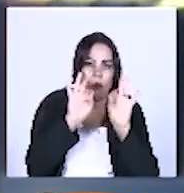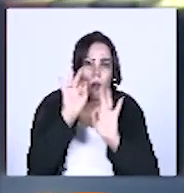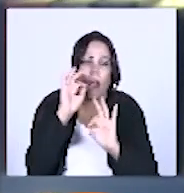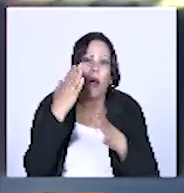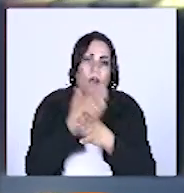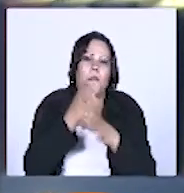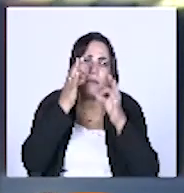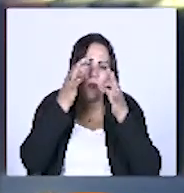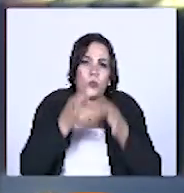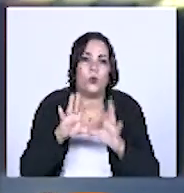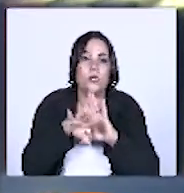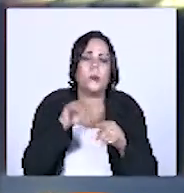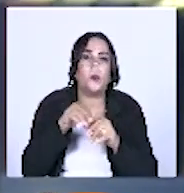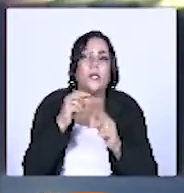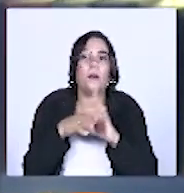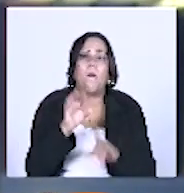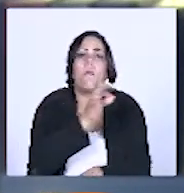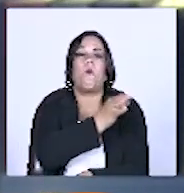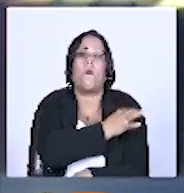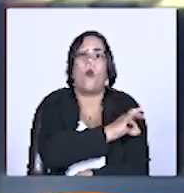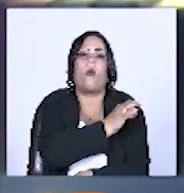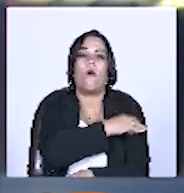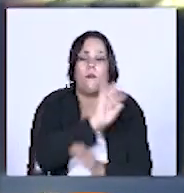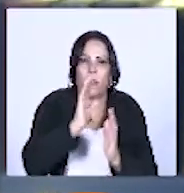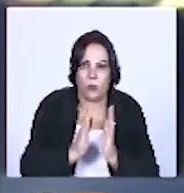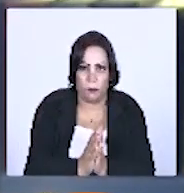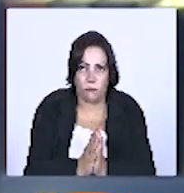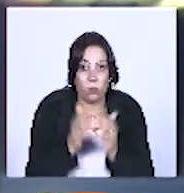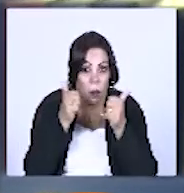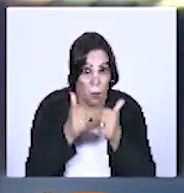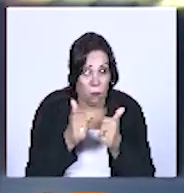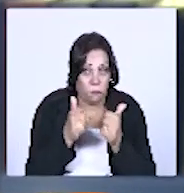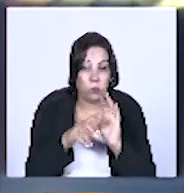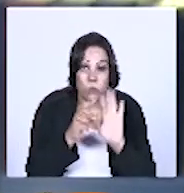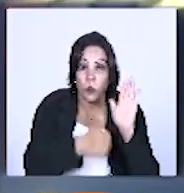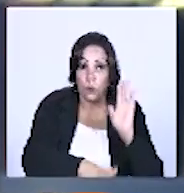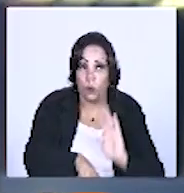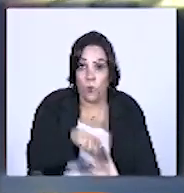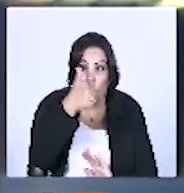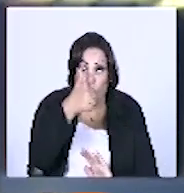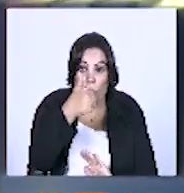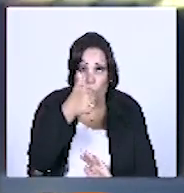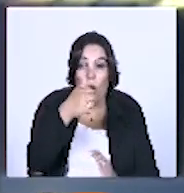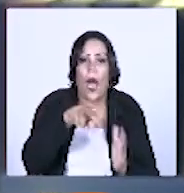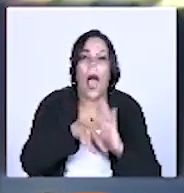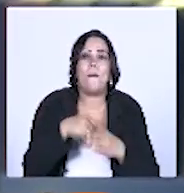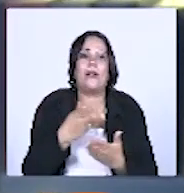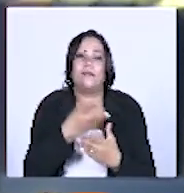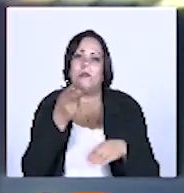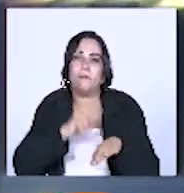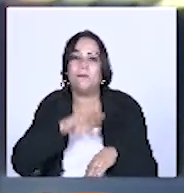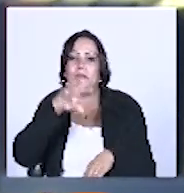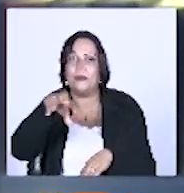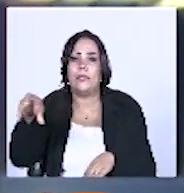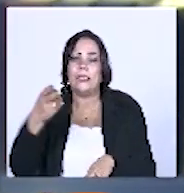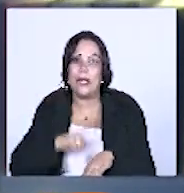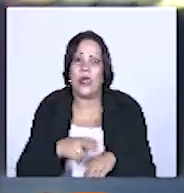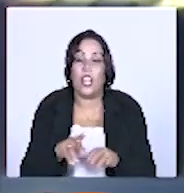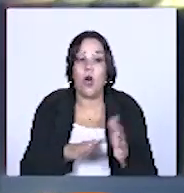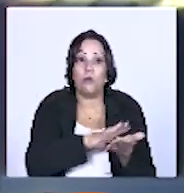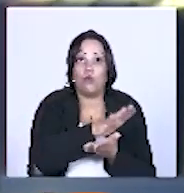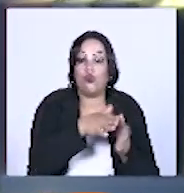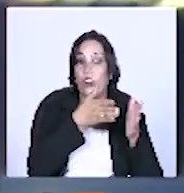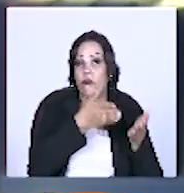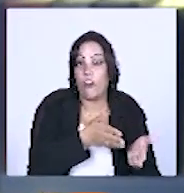نطبق عليها المنظومه الجديده اذا نجحت التجربه هنبدا نعمم اذا كان فيها مشاكل